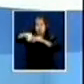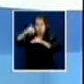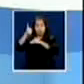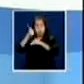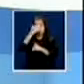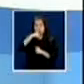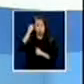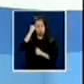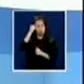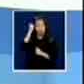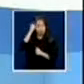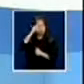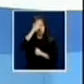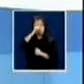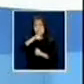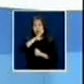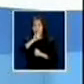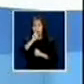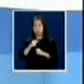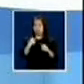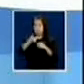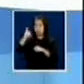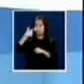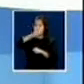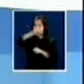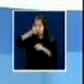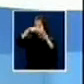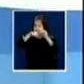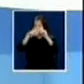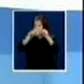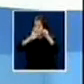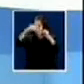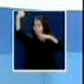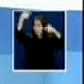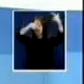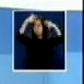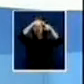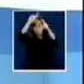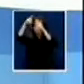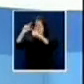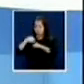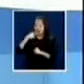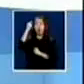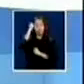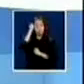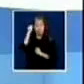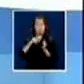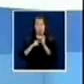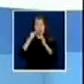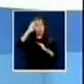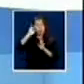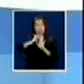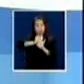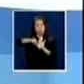ยิง M79 เพราะเราพอทราบว่าการยิง M79 นั้นมาจากพื้นที่ใดอันนี้ก็คือจุดที่ทำให้